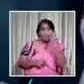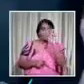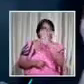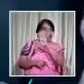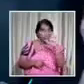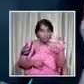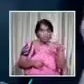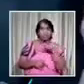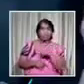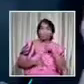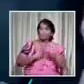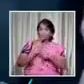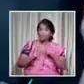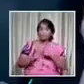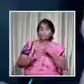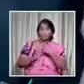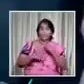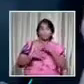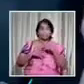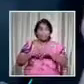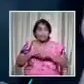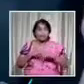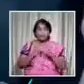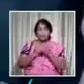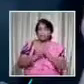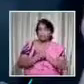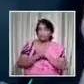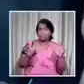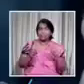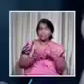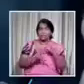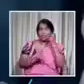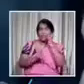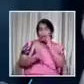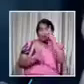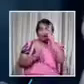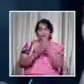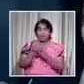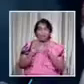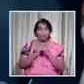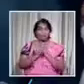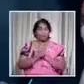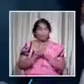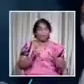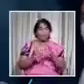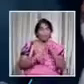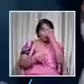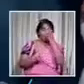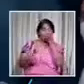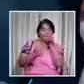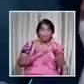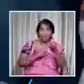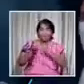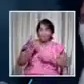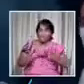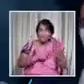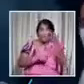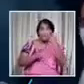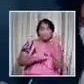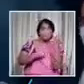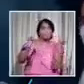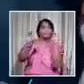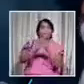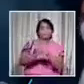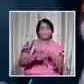2019 දී මේ රටේ ජාතිවාදී වපුරලා අන්තවාදී වපුරලා ආගම්වාදී වපුරලා පාස්කු ප්‍රහාරය විකුරලා තමයි මේ කට්ටිය බලයට